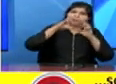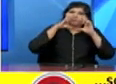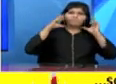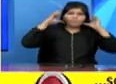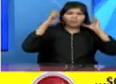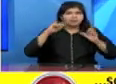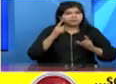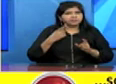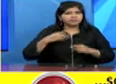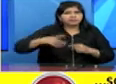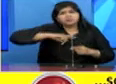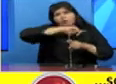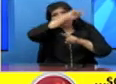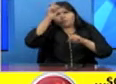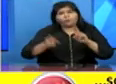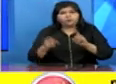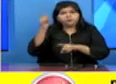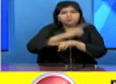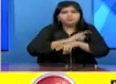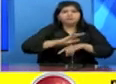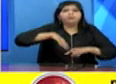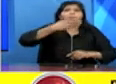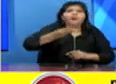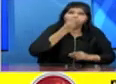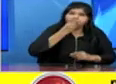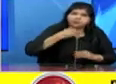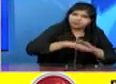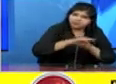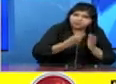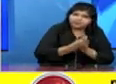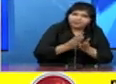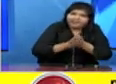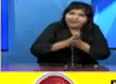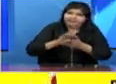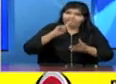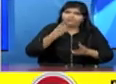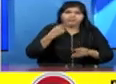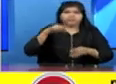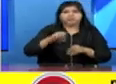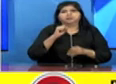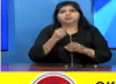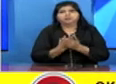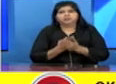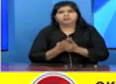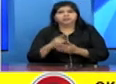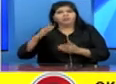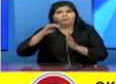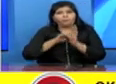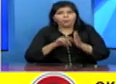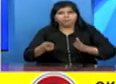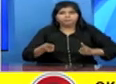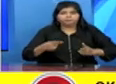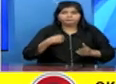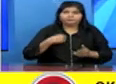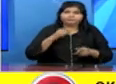हूँ दिन भर। जो जब भी बाहर खाने के लिए कुछ होगा, हैंड वॉशिंग, वो सब इम्पोर्टेंट है। चलिए राम, आप स्वस्थ होकर